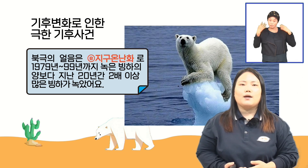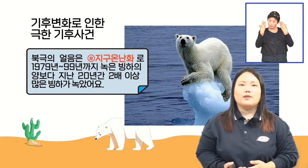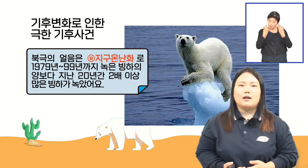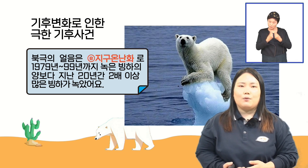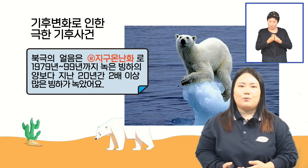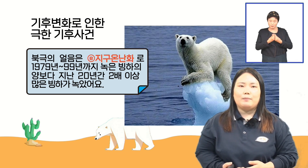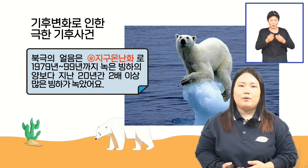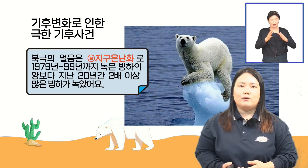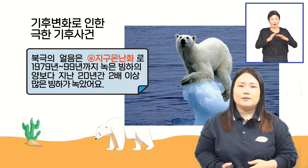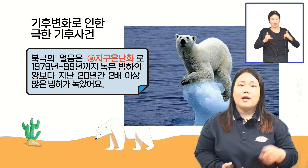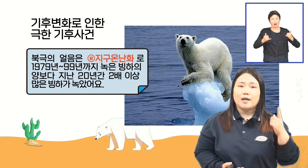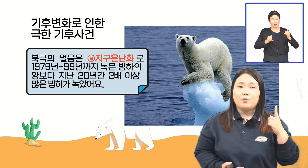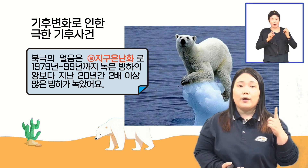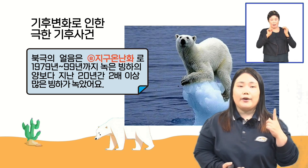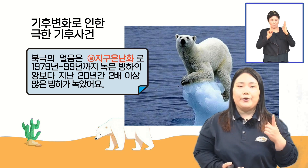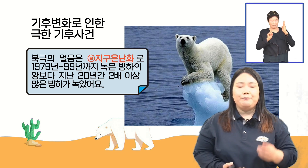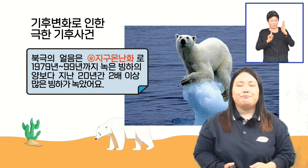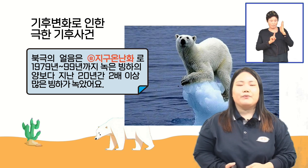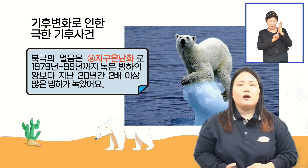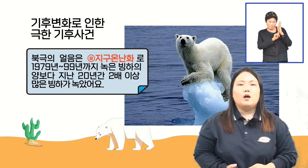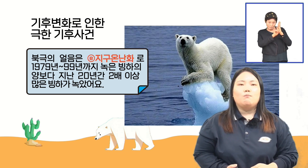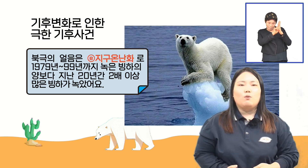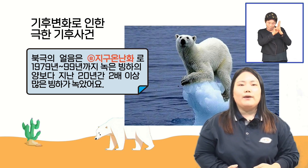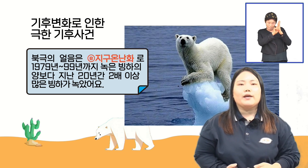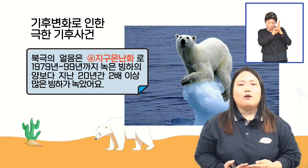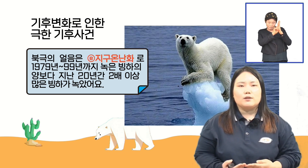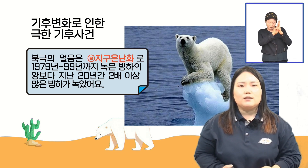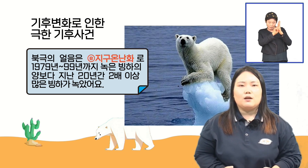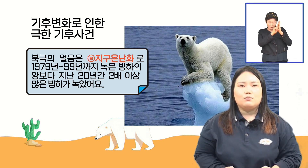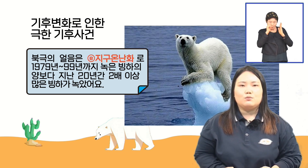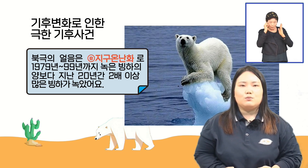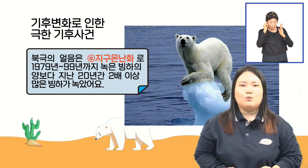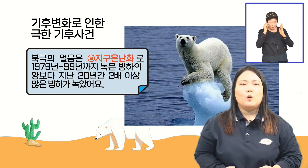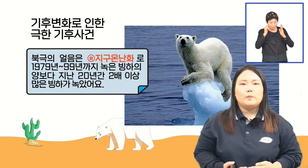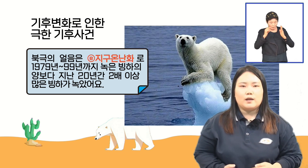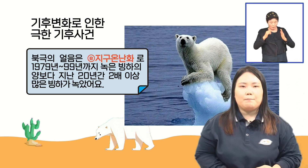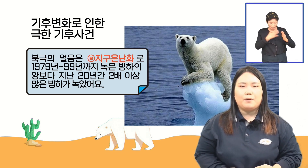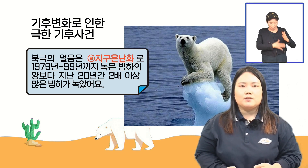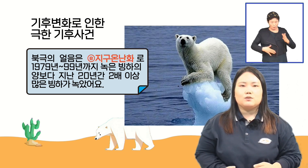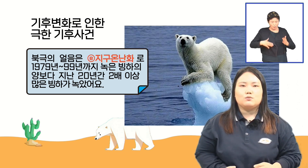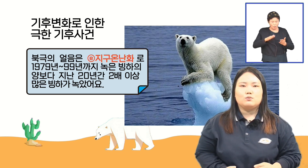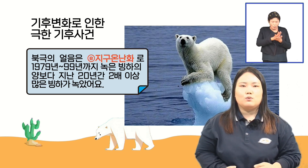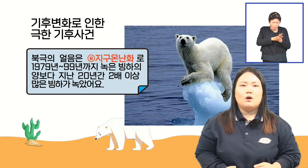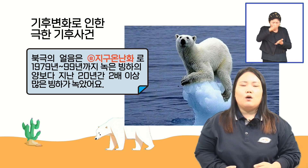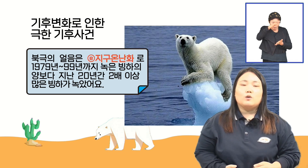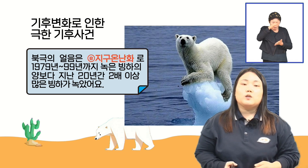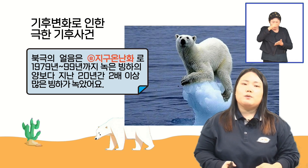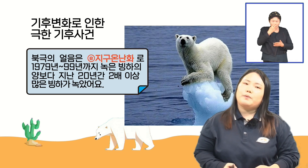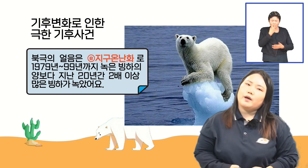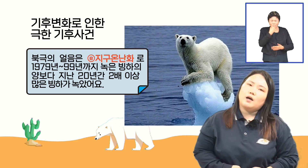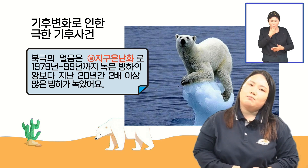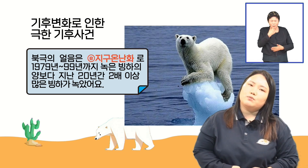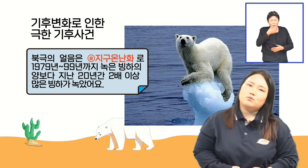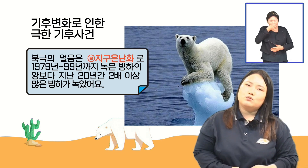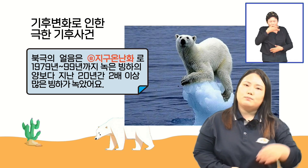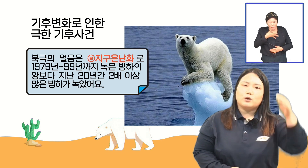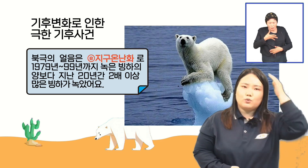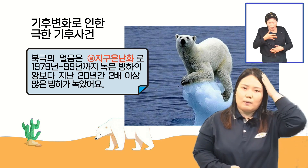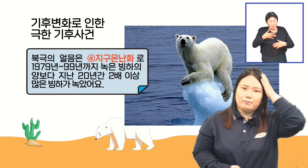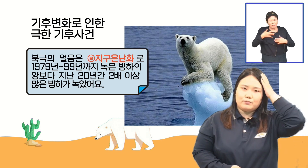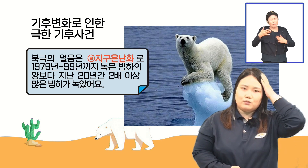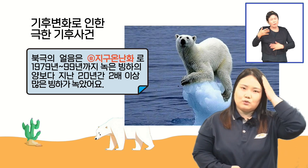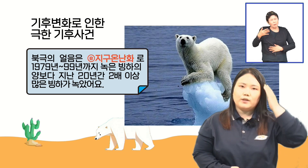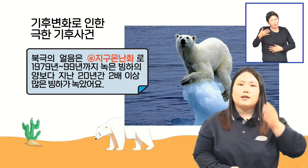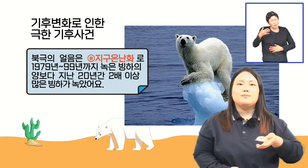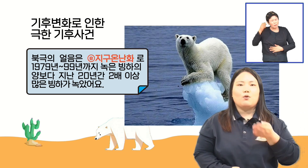1도가 올라간다라고 한번 생각해 볼까요? 몸에 열이 나고 호흡이 가빠지고 어쩌면 배가 아프고